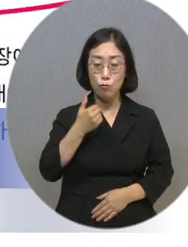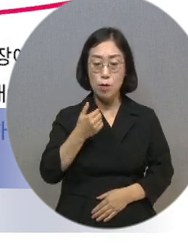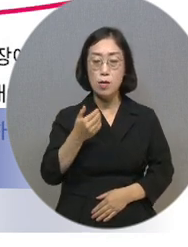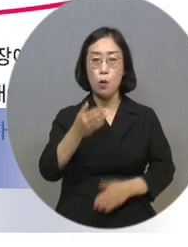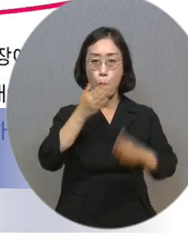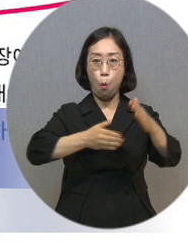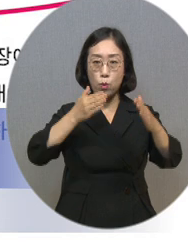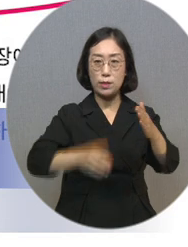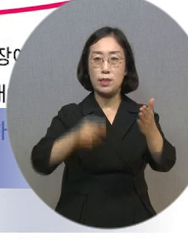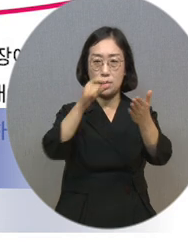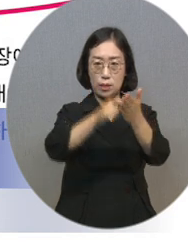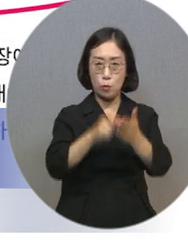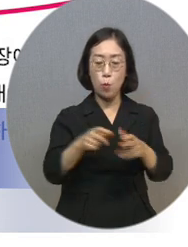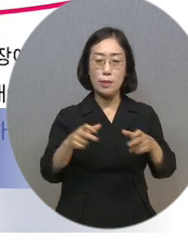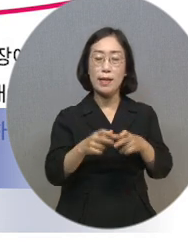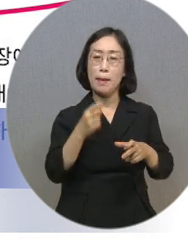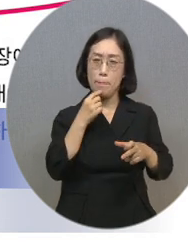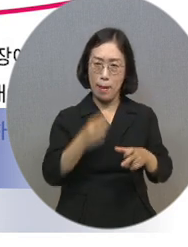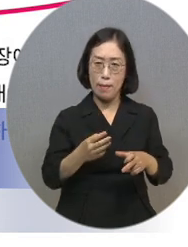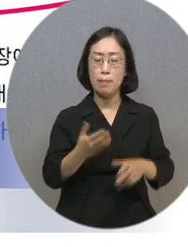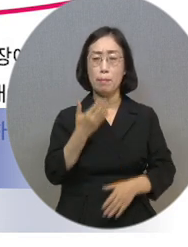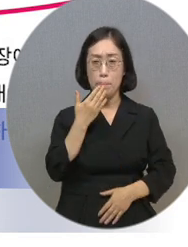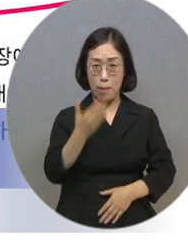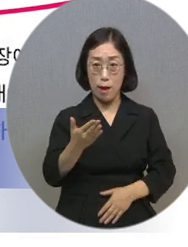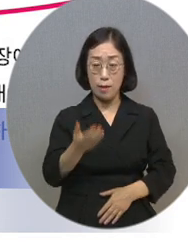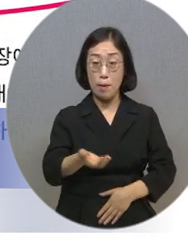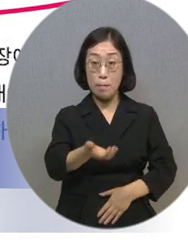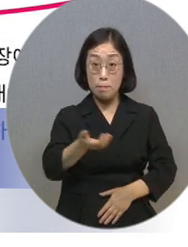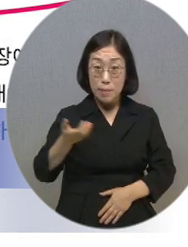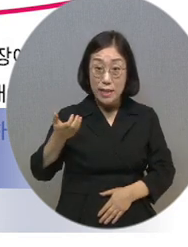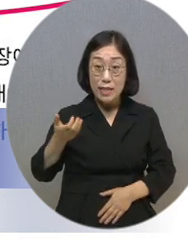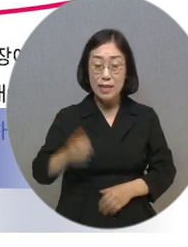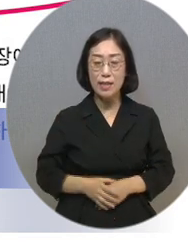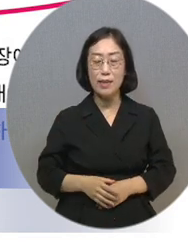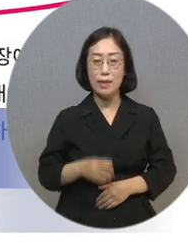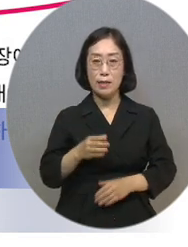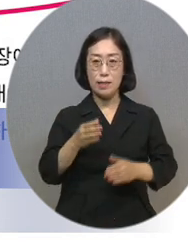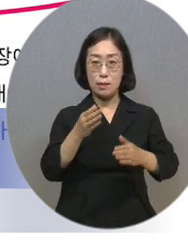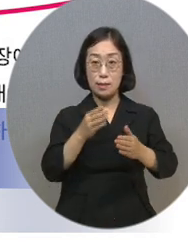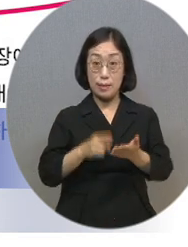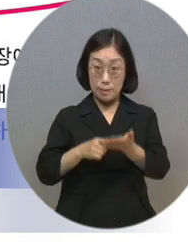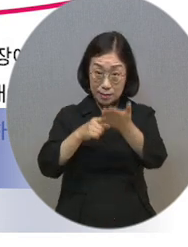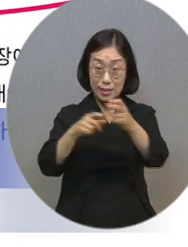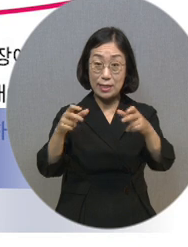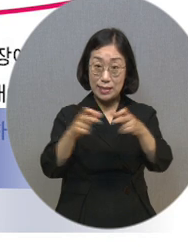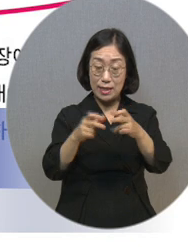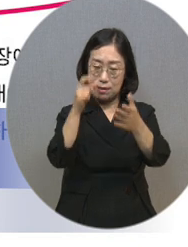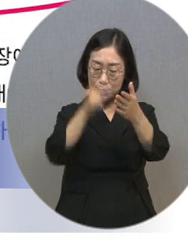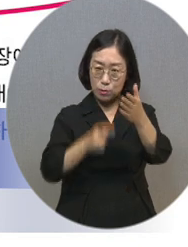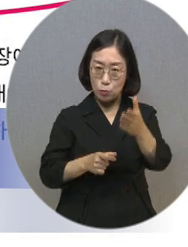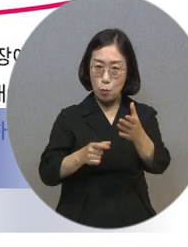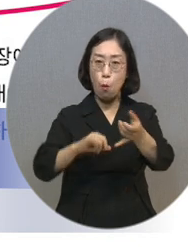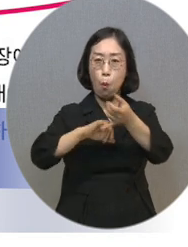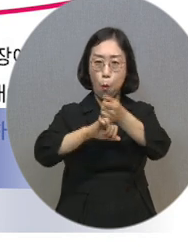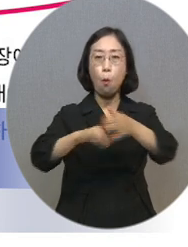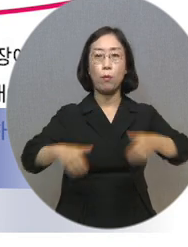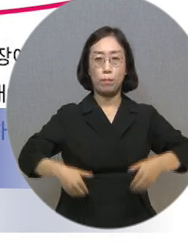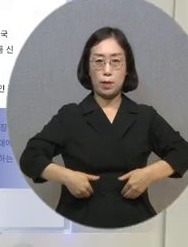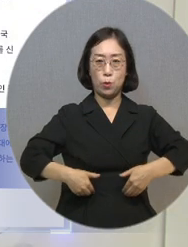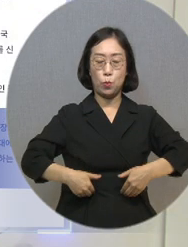등록 장애인의 한해 지원이 가능하므로 서비스 신청전 반드시 장애인 등록을 완료해야